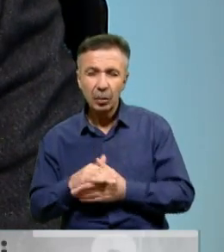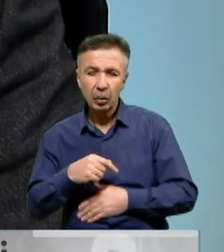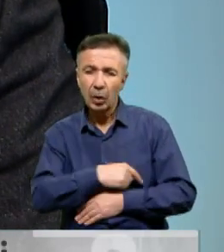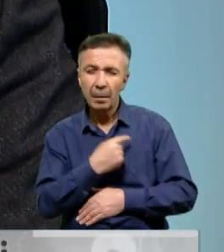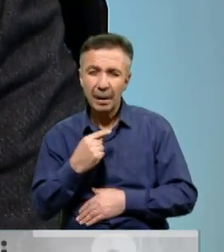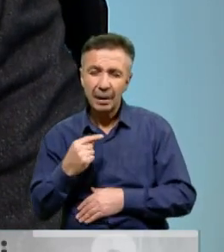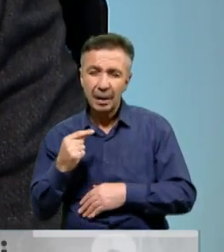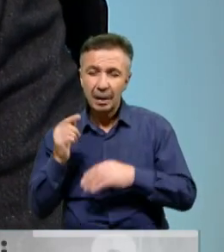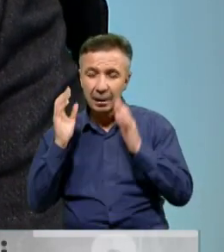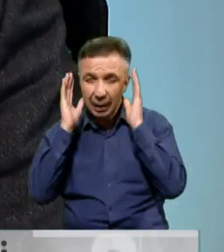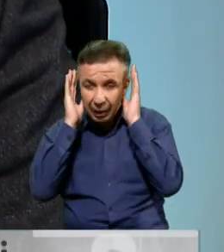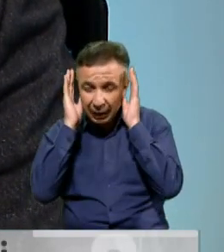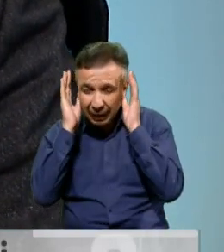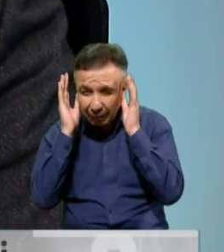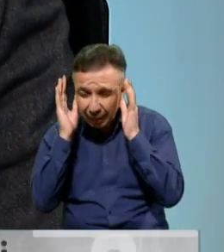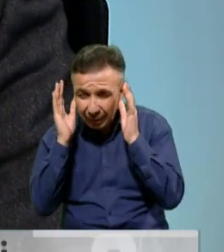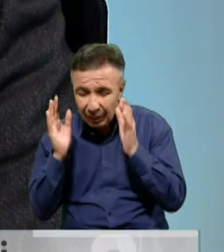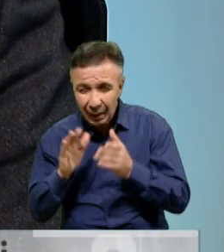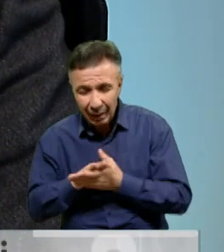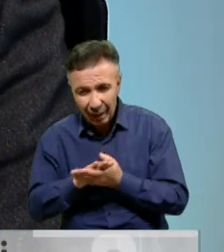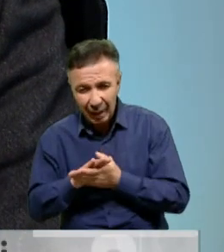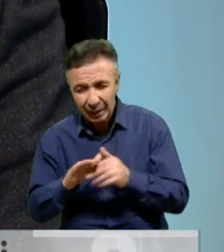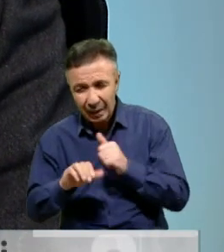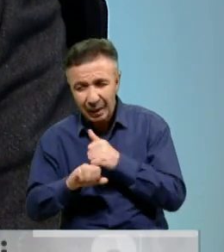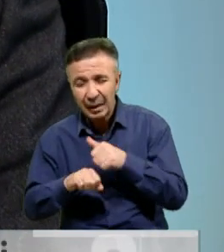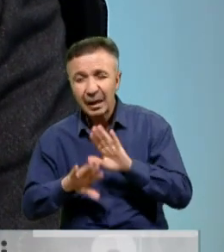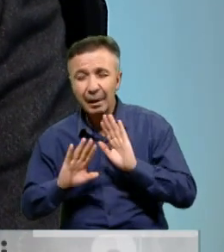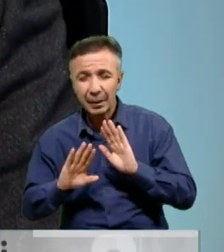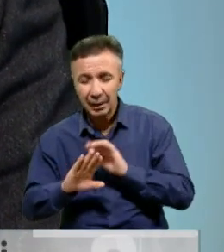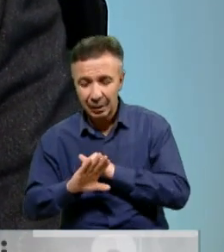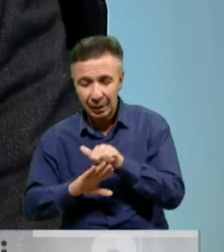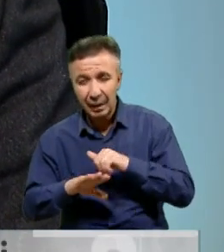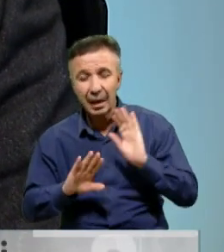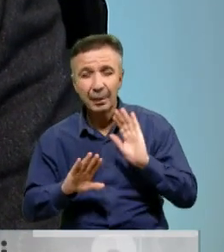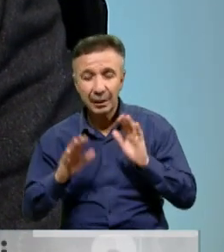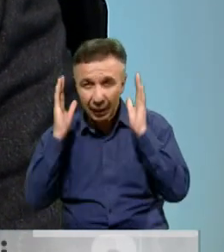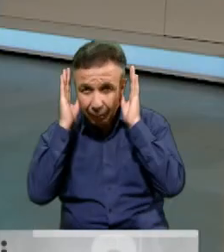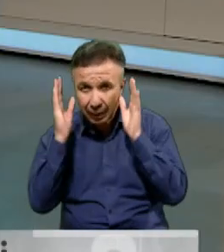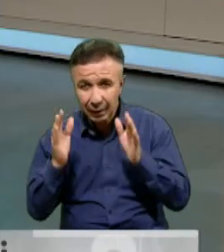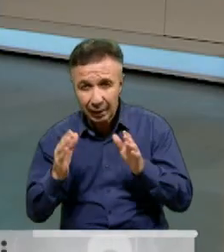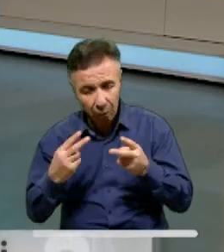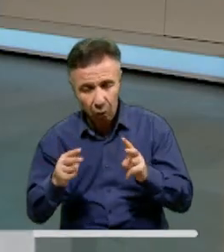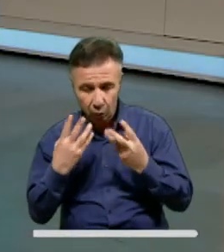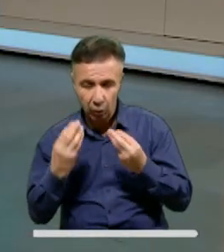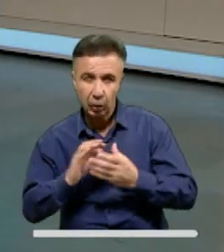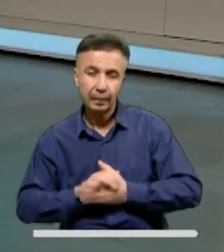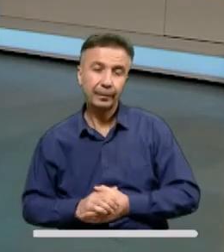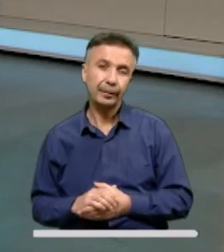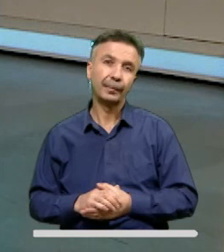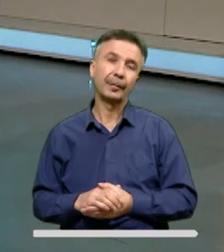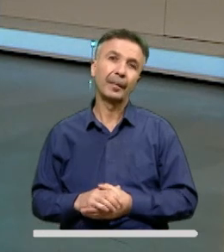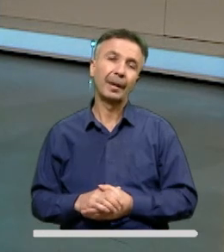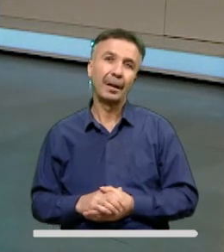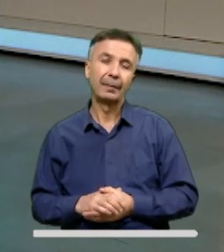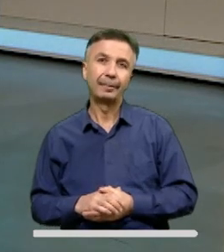acılara rağmen namazını terk etmeyenlerden binlerce defa razı olsun. Amin efendim. Allah razı olsun. O büyüğümüzden özellikle